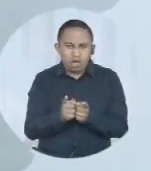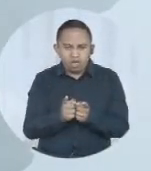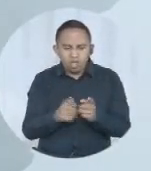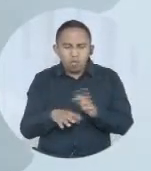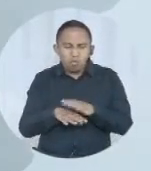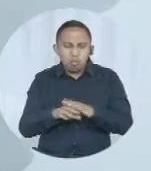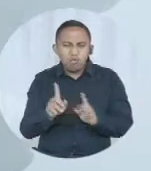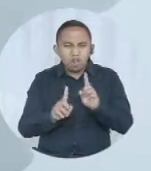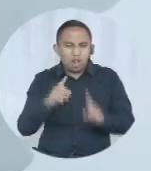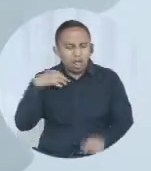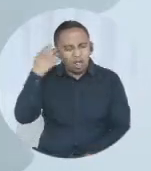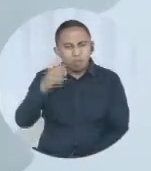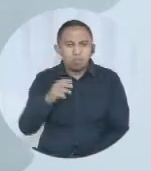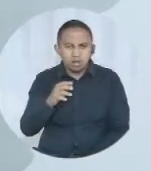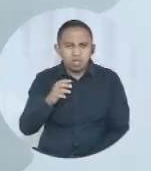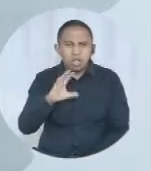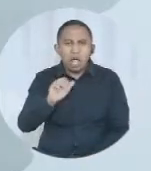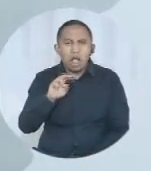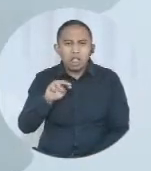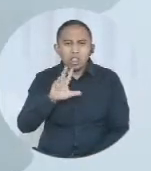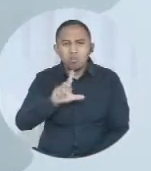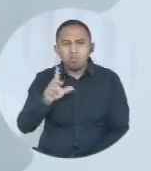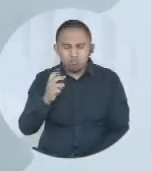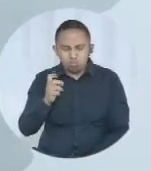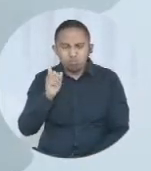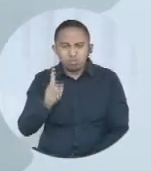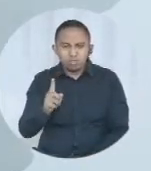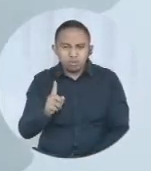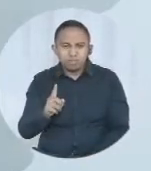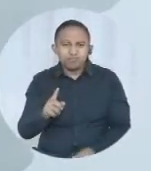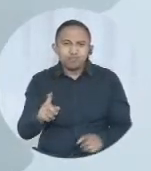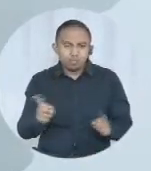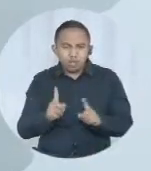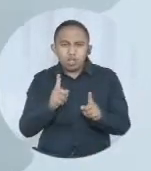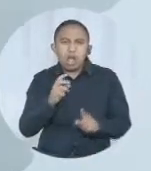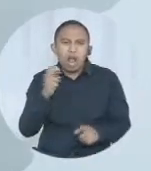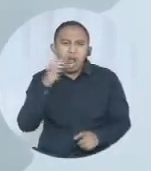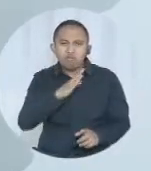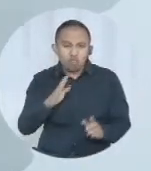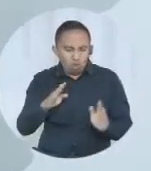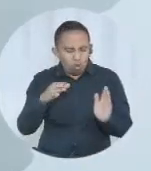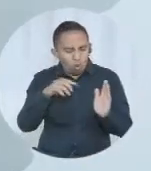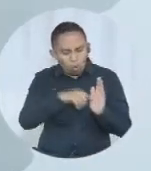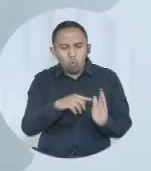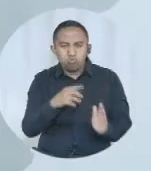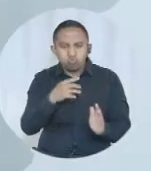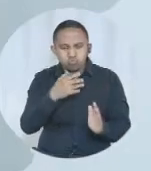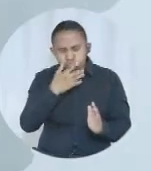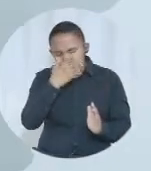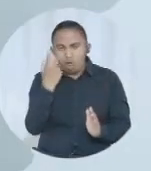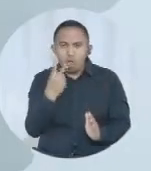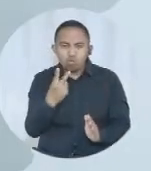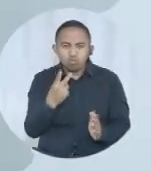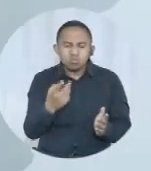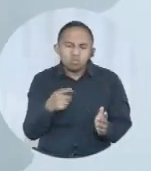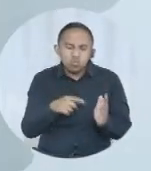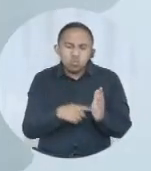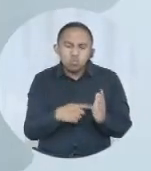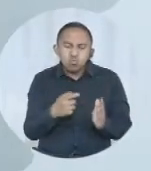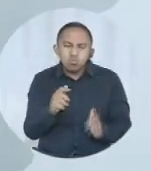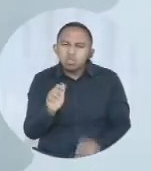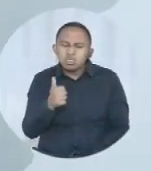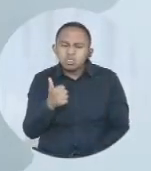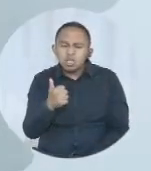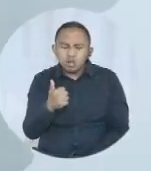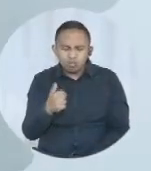kanina 2023 dia misy ireo mpilalao vaovao mpila ravinahitra misa roa izy ireo manahoana ny mombamomba ireto mpilalao